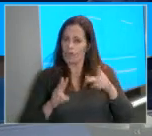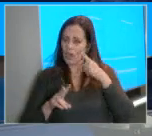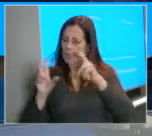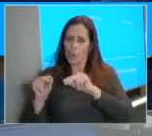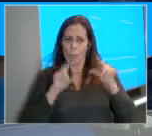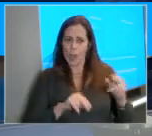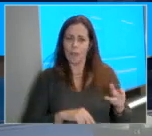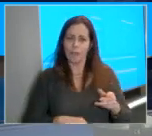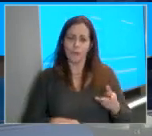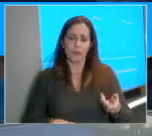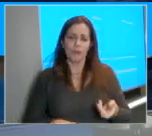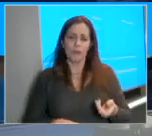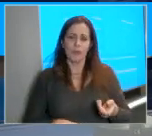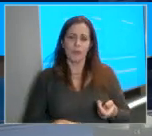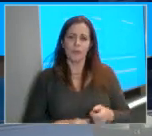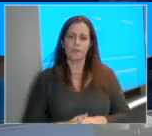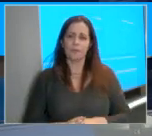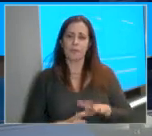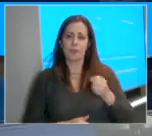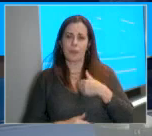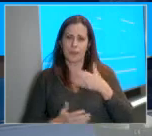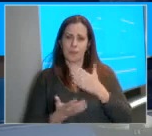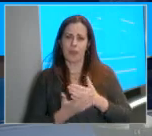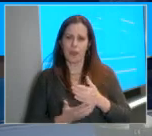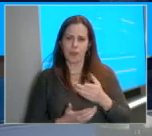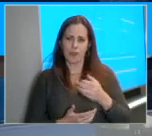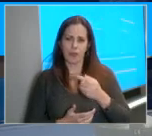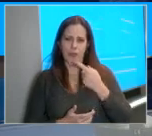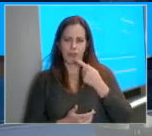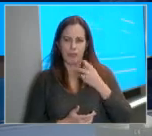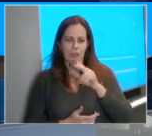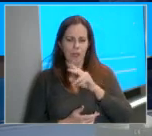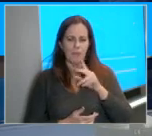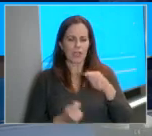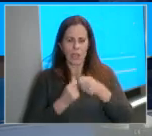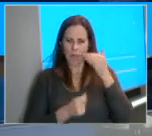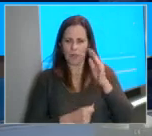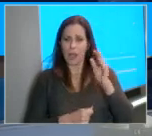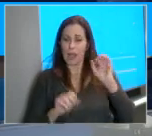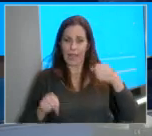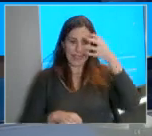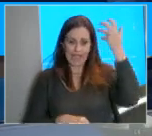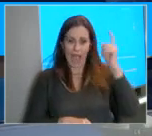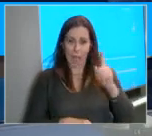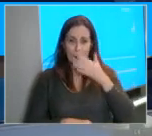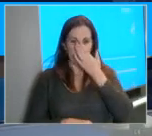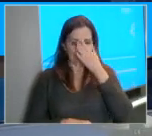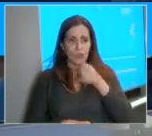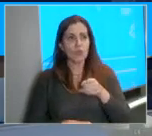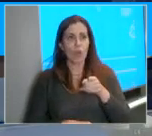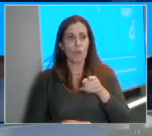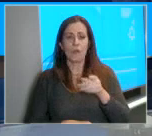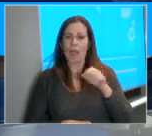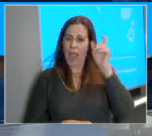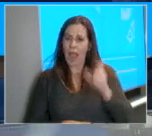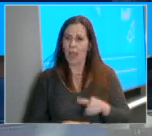לראות זה דומה. ובכלל, אם אני כבר גם מזכיר בעוד משהו, אני נושא מארצות הברית, צריך לזכור שטראמפ בסופו של דבר, שהוא